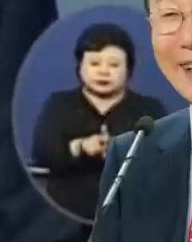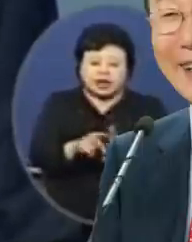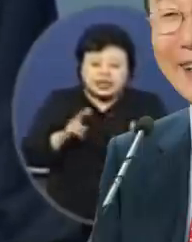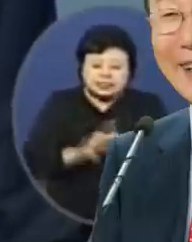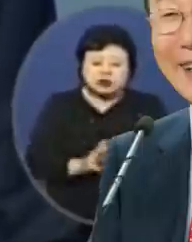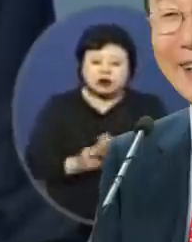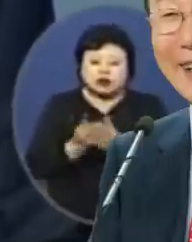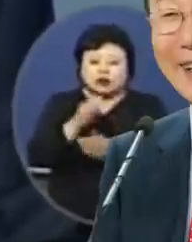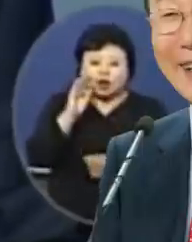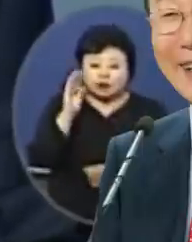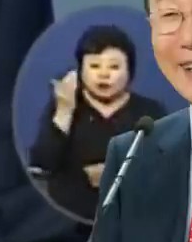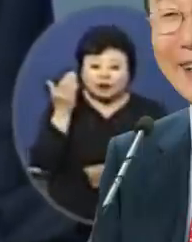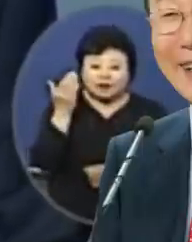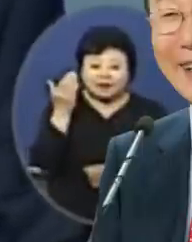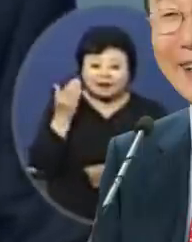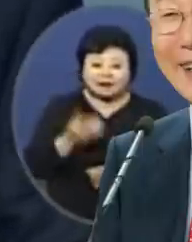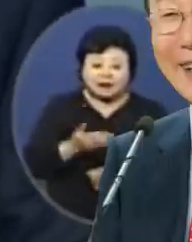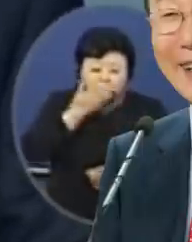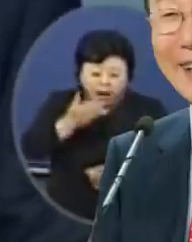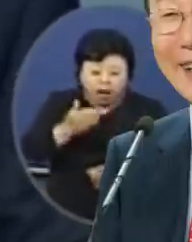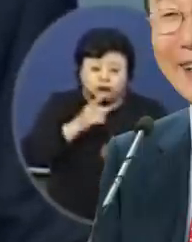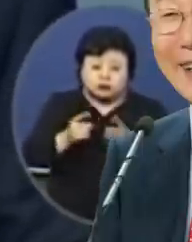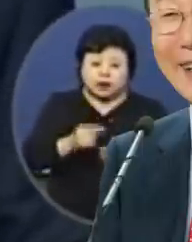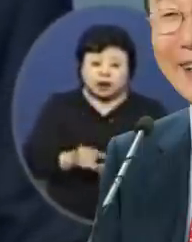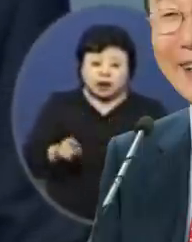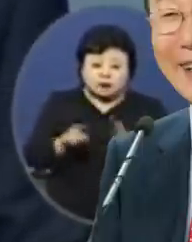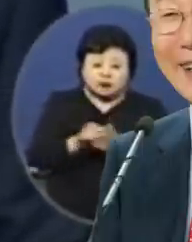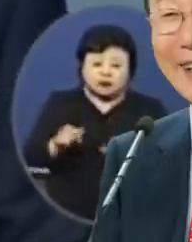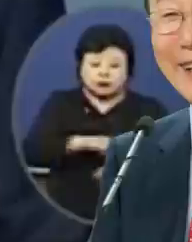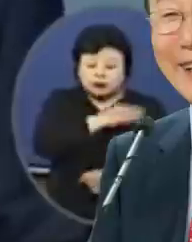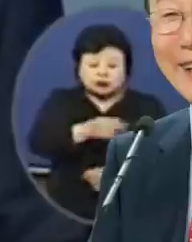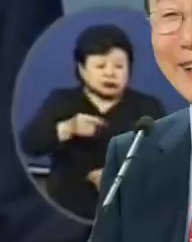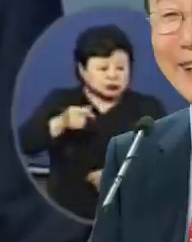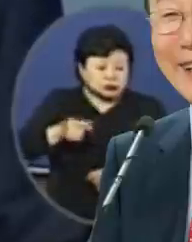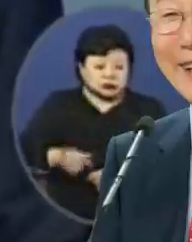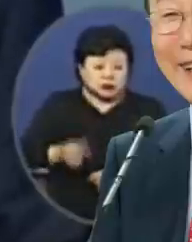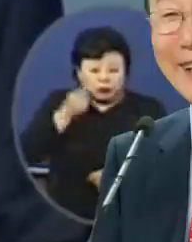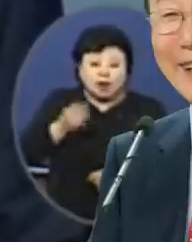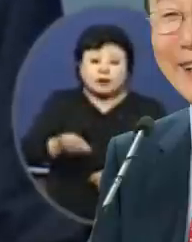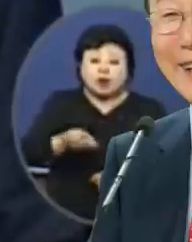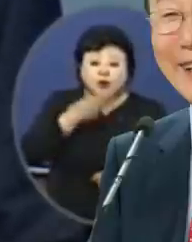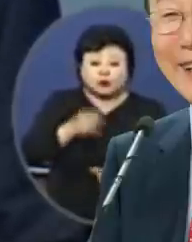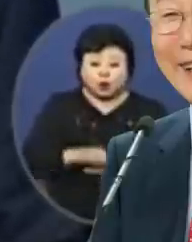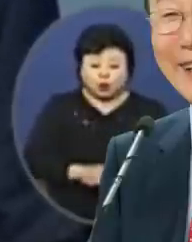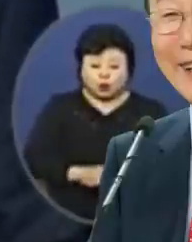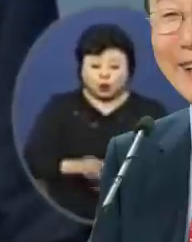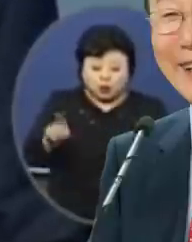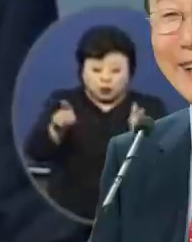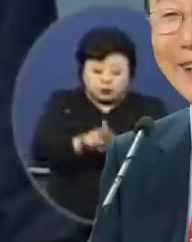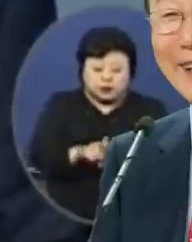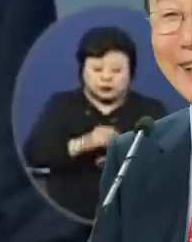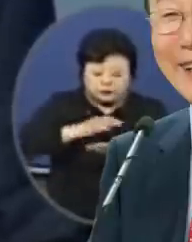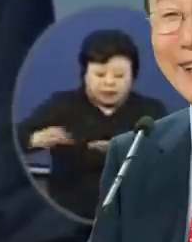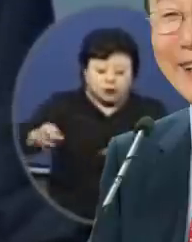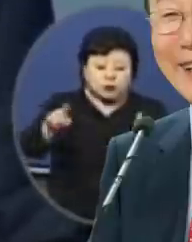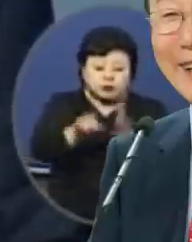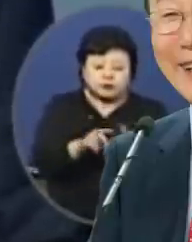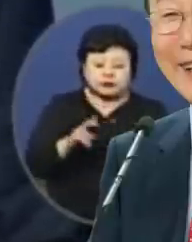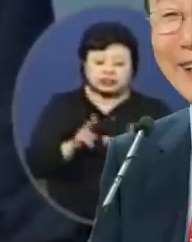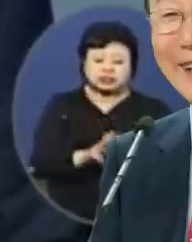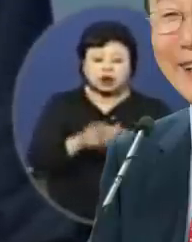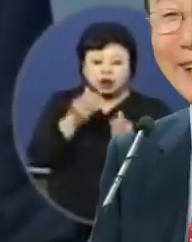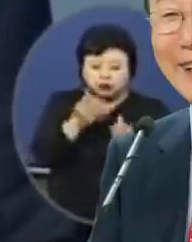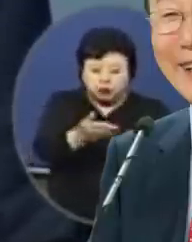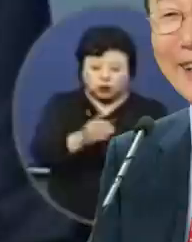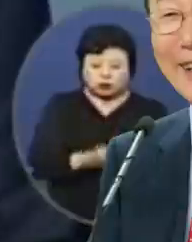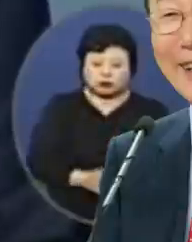기적이 일어나게 되는 것입니다. 할 수 있거든요. 무슨 말이냐, 믿는 자에게는 능치 못할 힘이 없다. 믿음을 사용하면 믿음이 기적을 가져오는